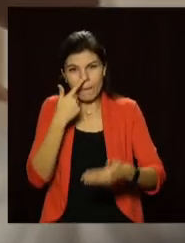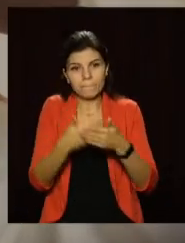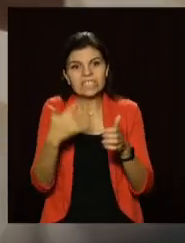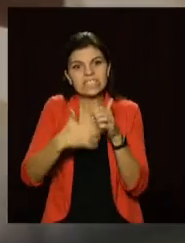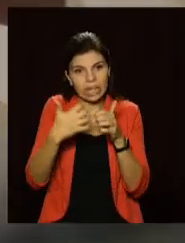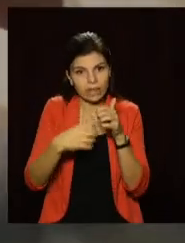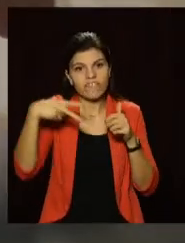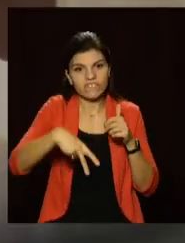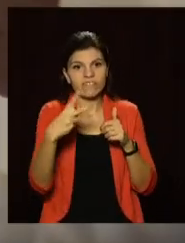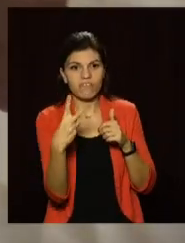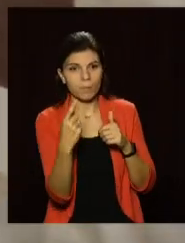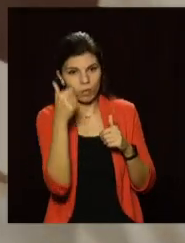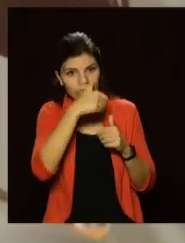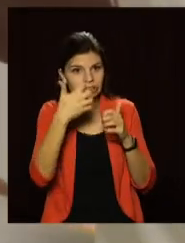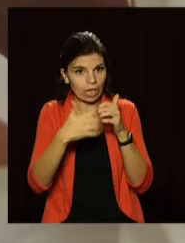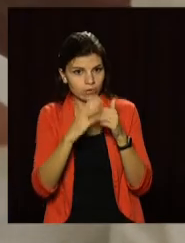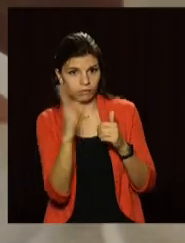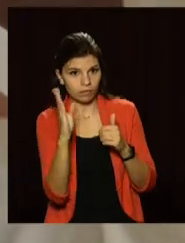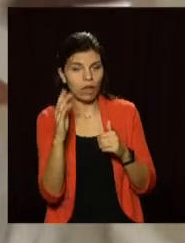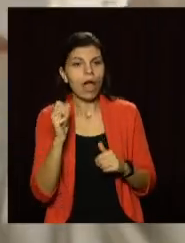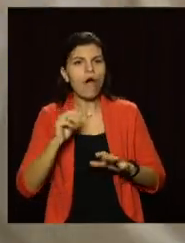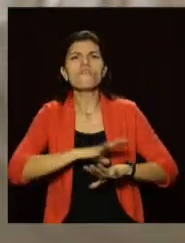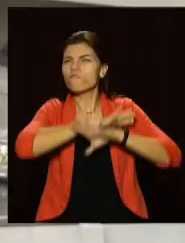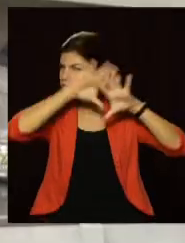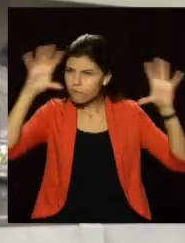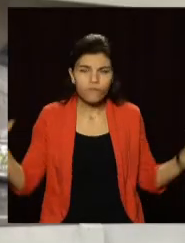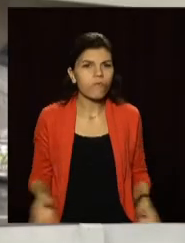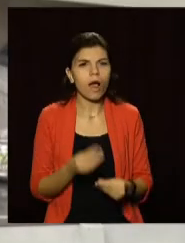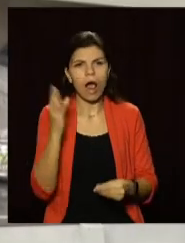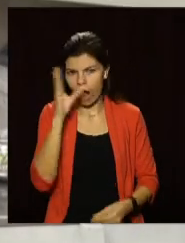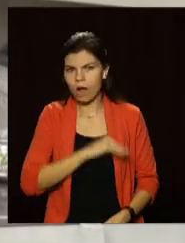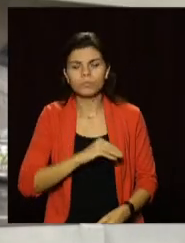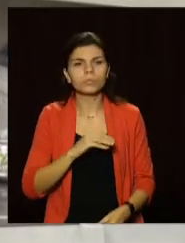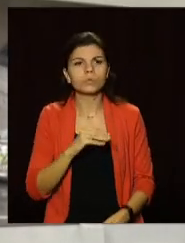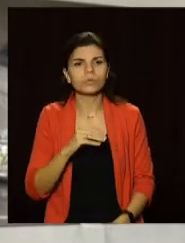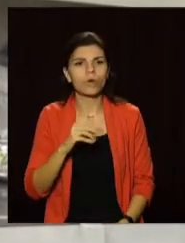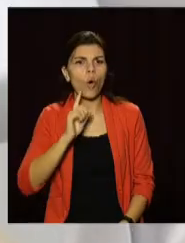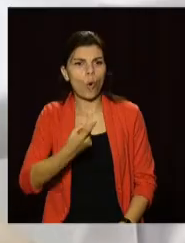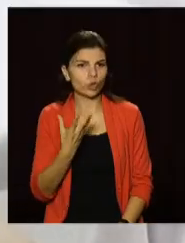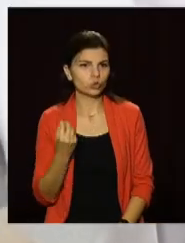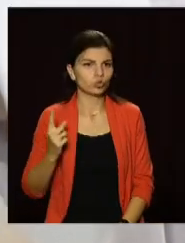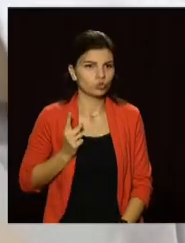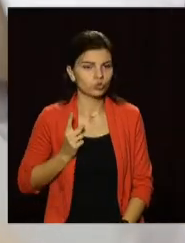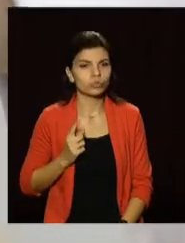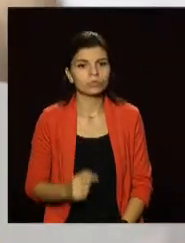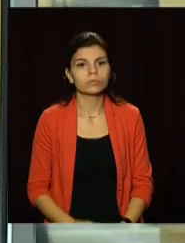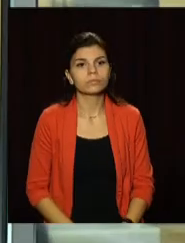середини 2021-го, а глобальна вакцинація займе щонайменше один рік.